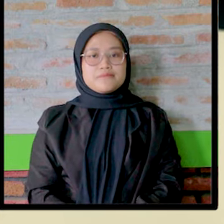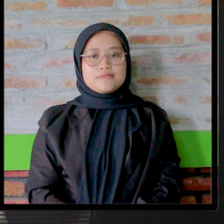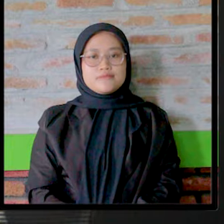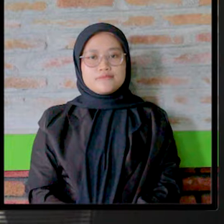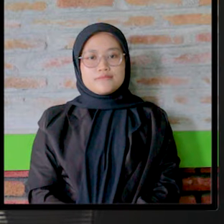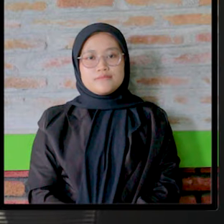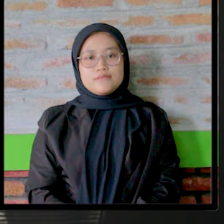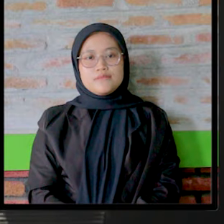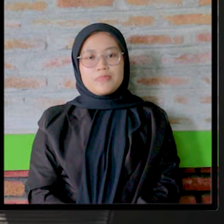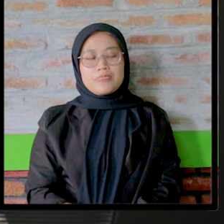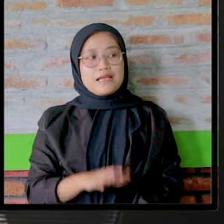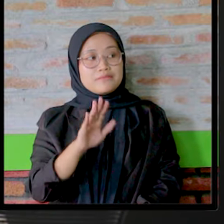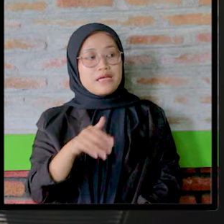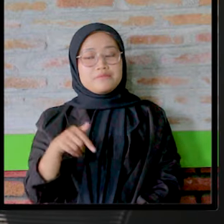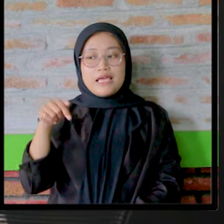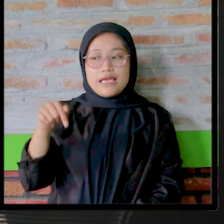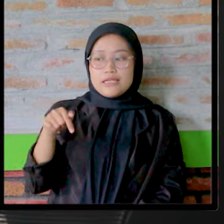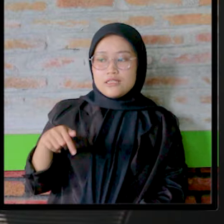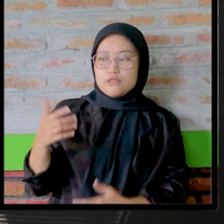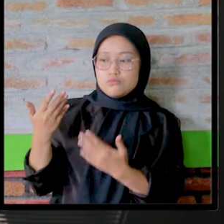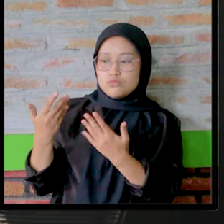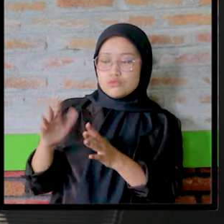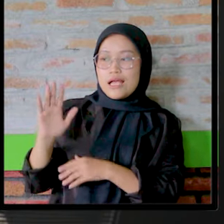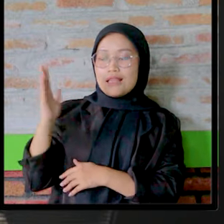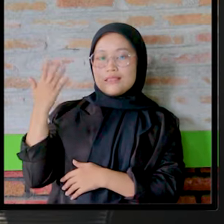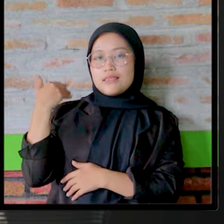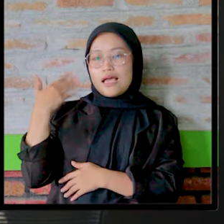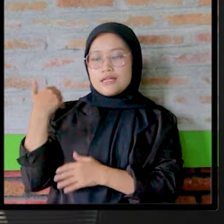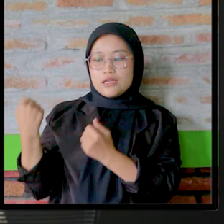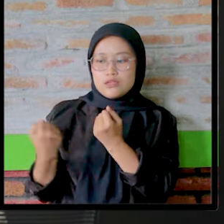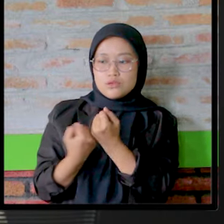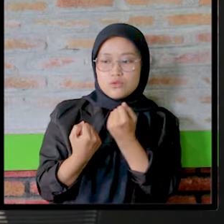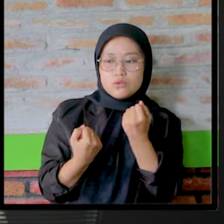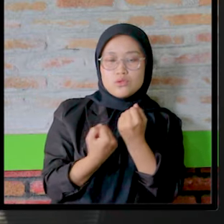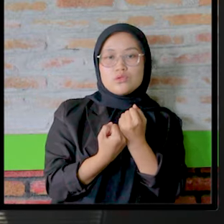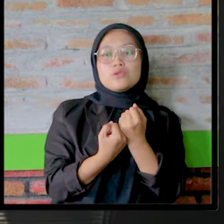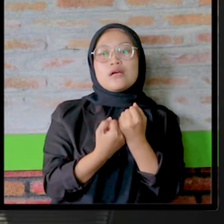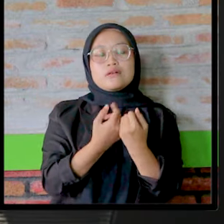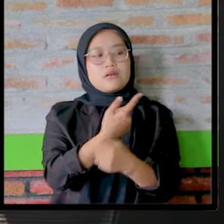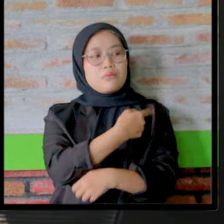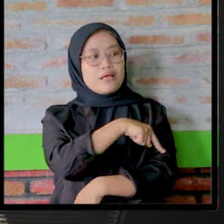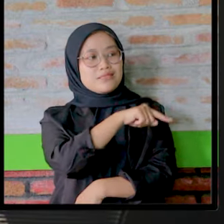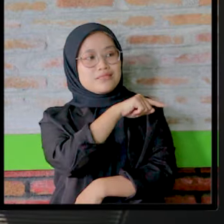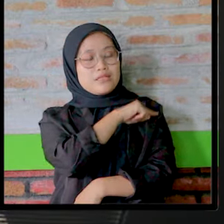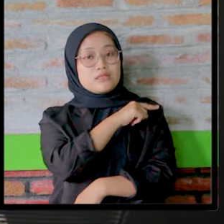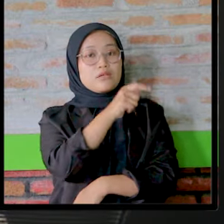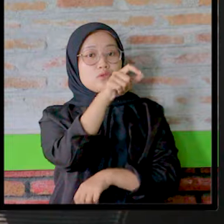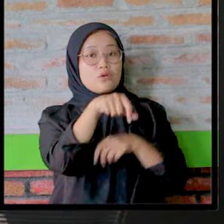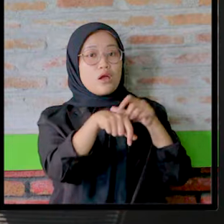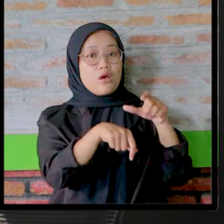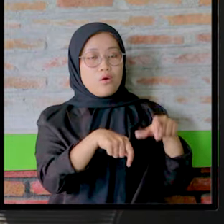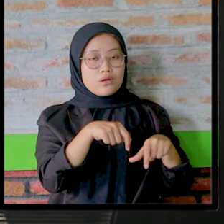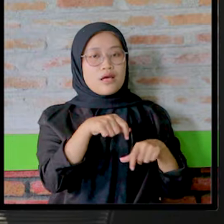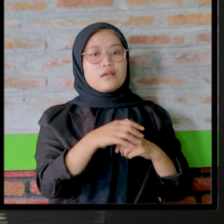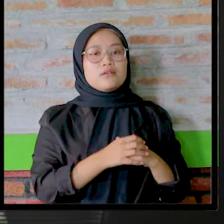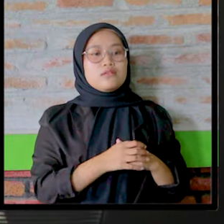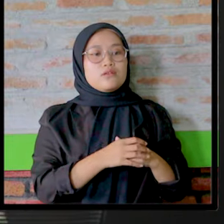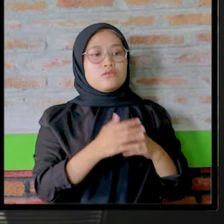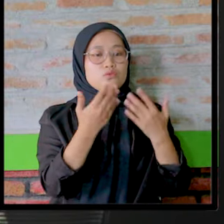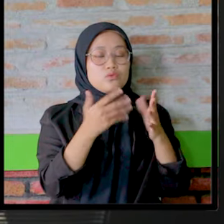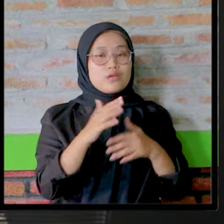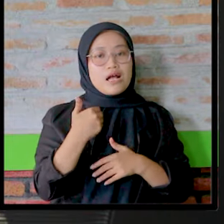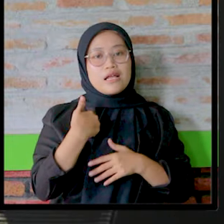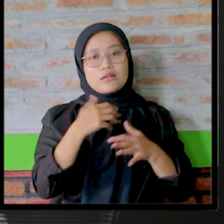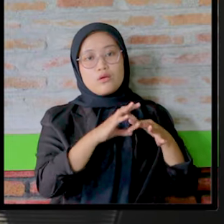ee Ini kan sudah tadi sudah didukung oleh EE kapasitas internal kemudian juga ada kolaborasi dengan